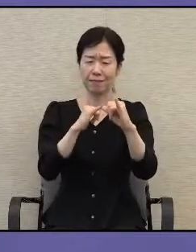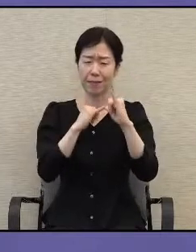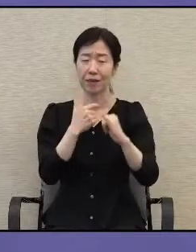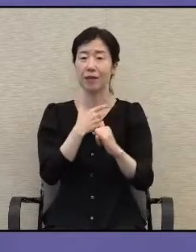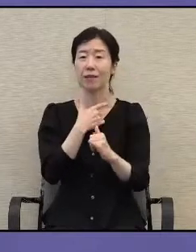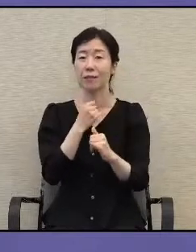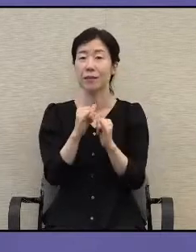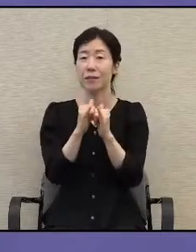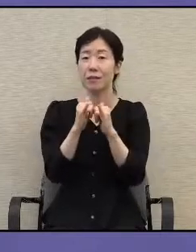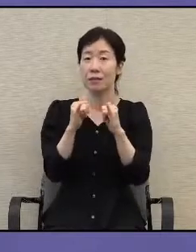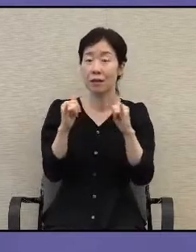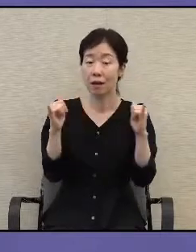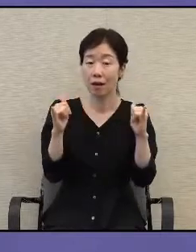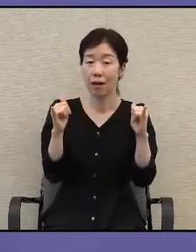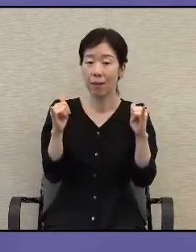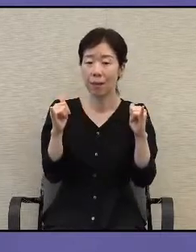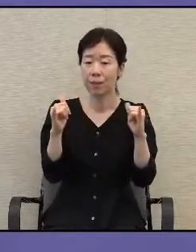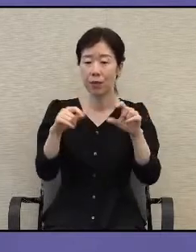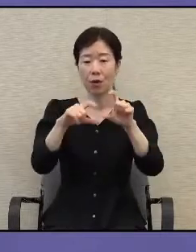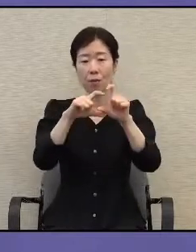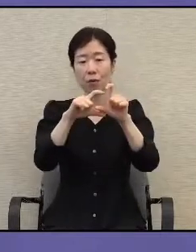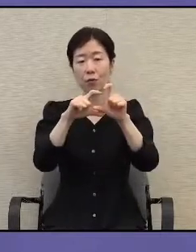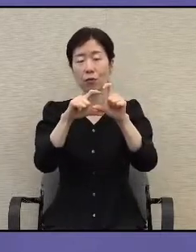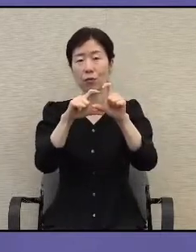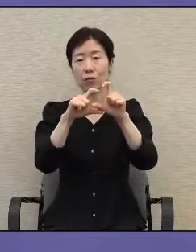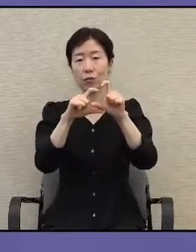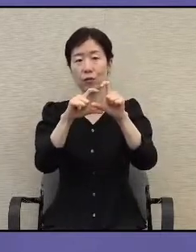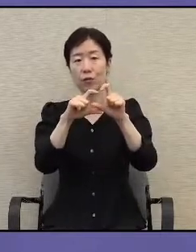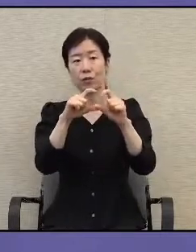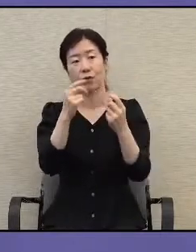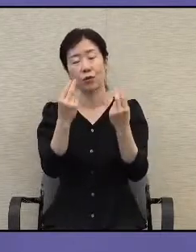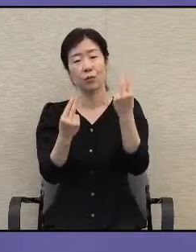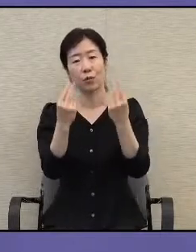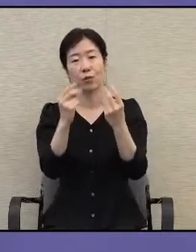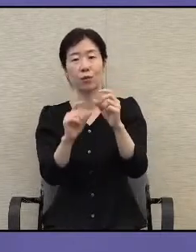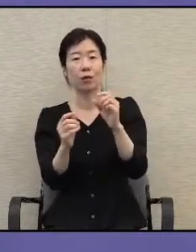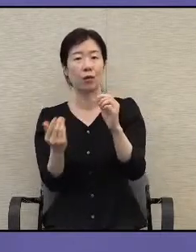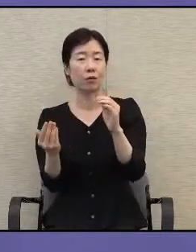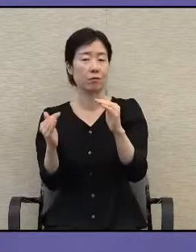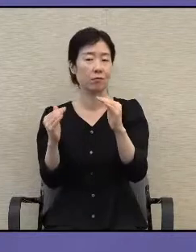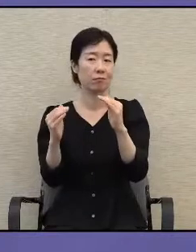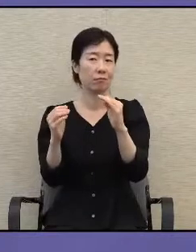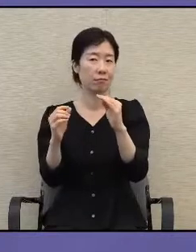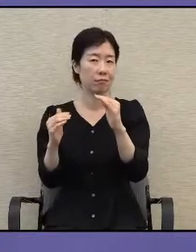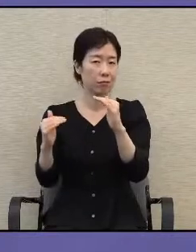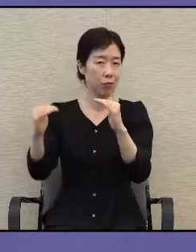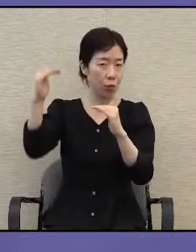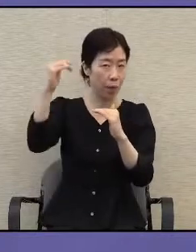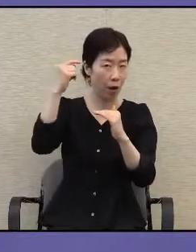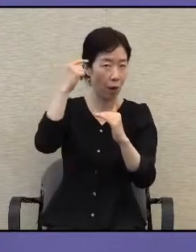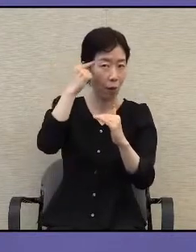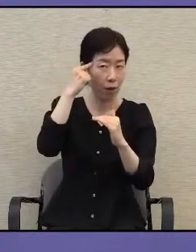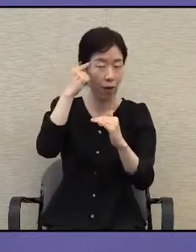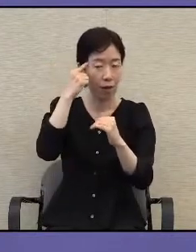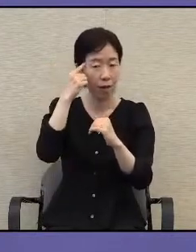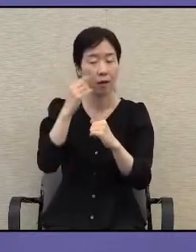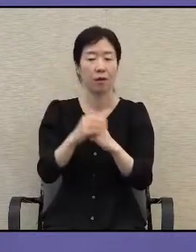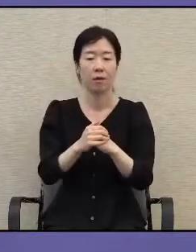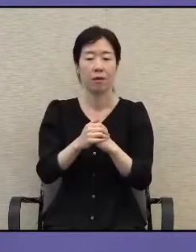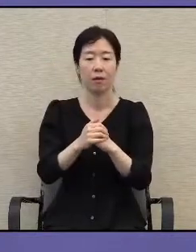이 전체 평균보다 높은 양상을 계속 띠고 있고, 20대 또한 남성의 자살 생각률이 높은